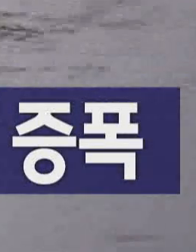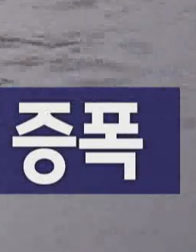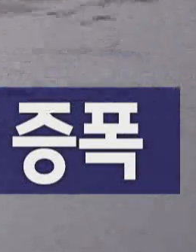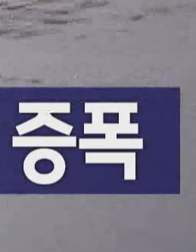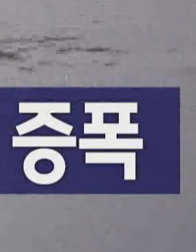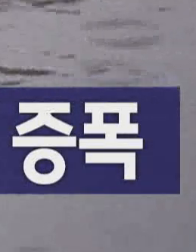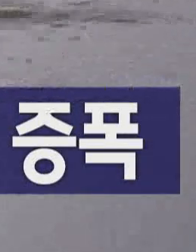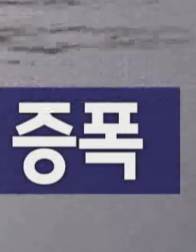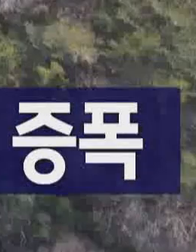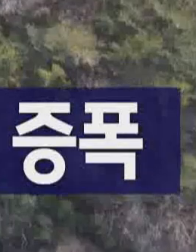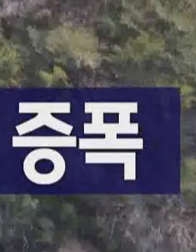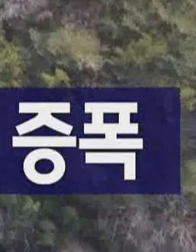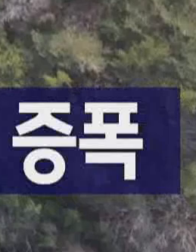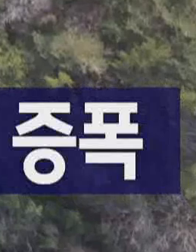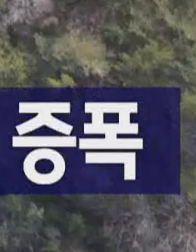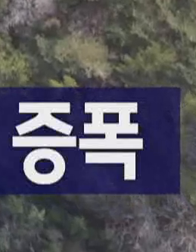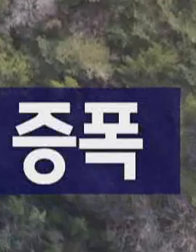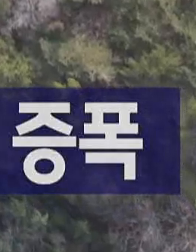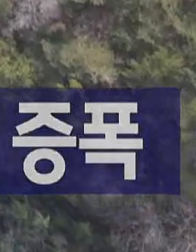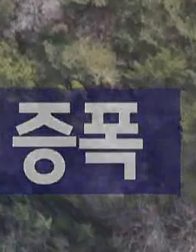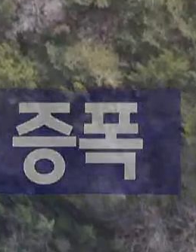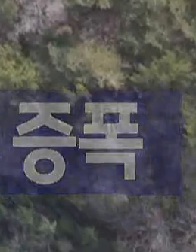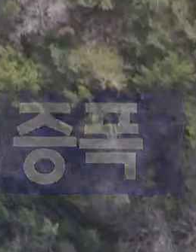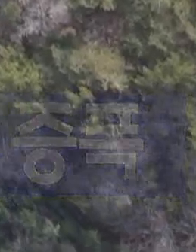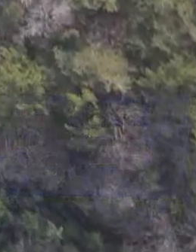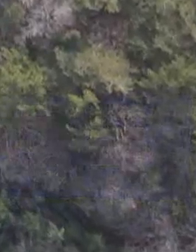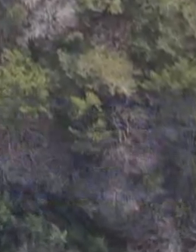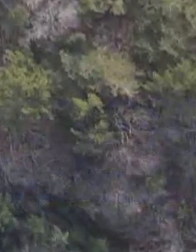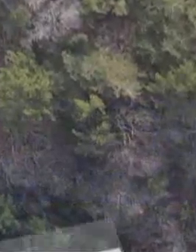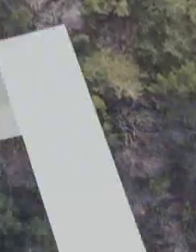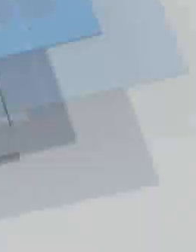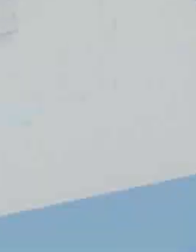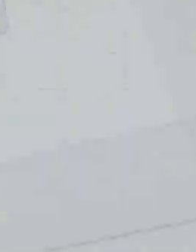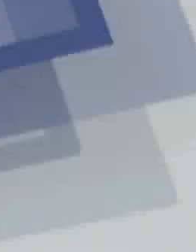힘든 강한 염기성인 것으로 나타나 의혹이 증폭되고 있습니다.